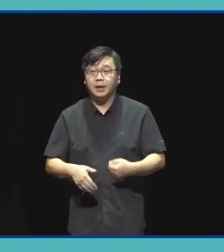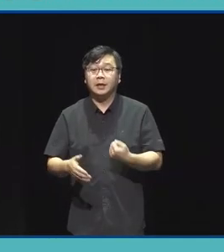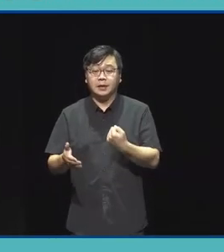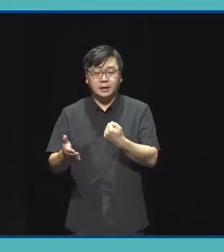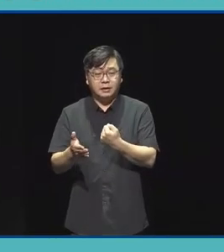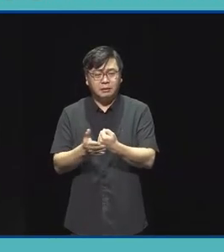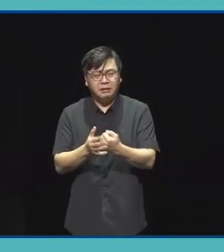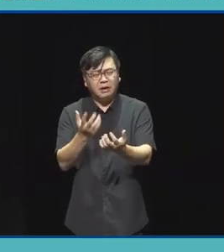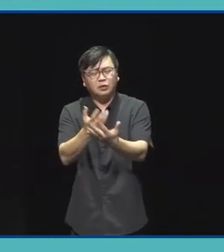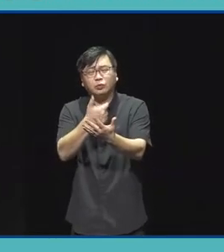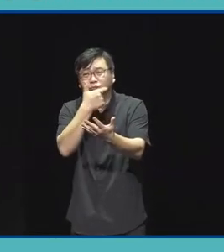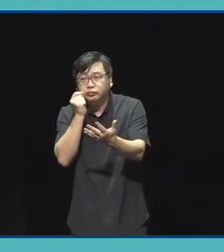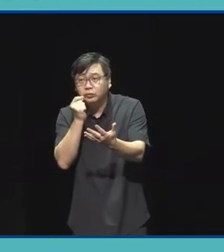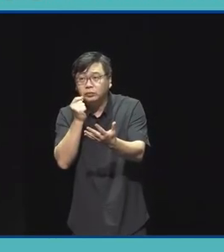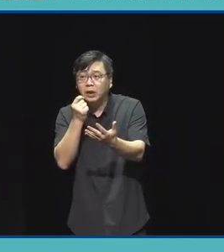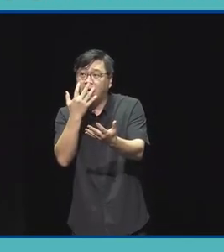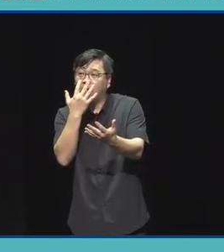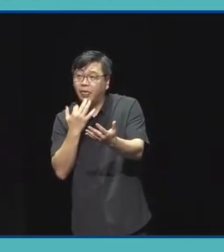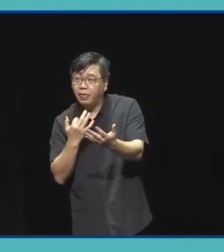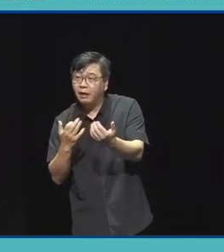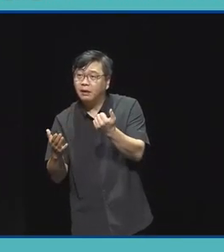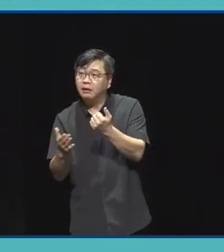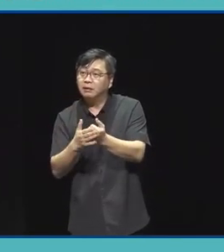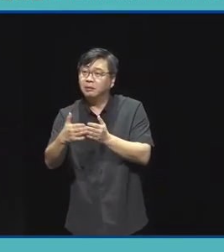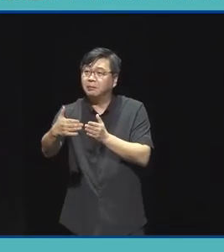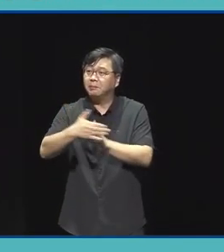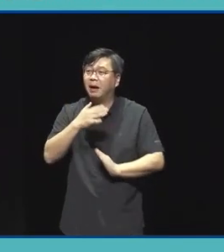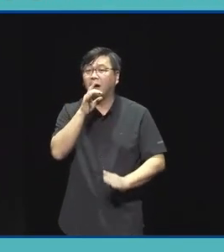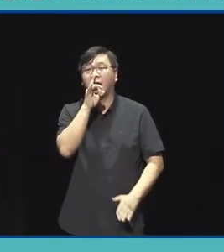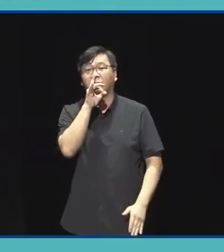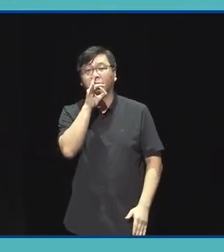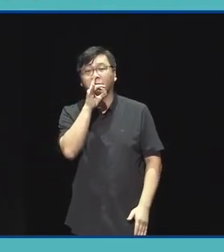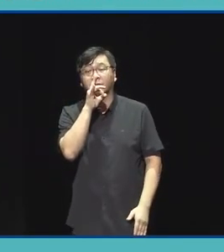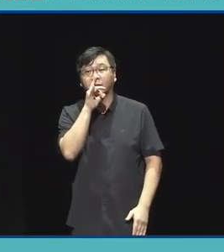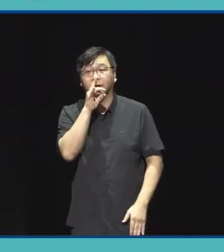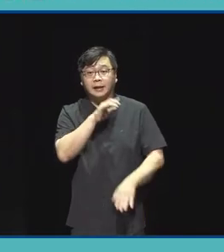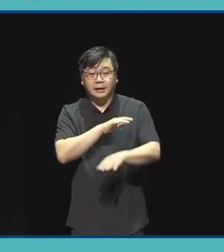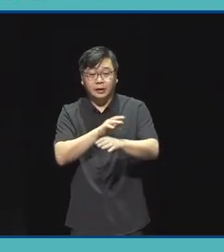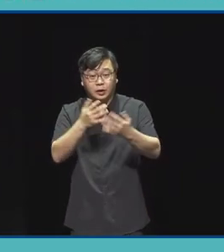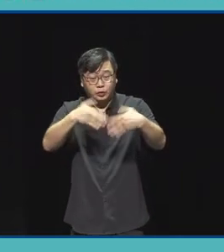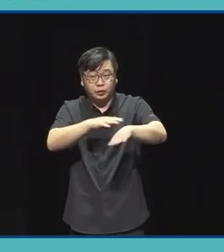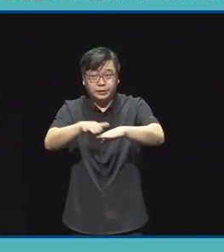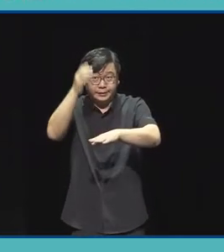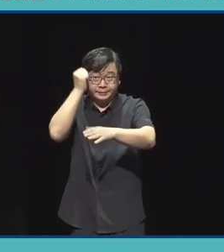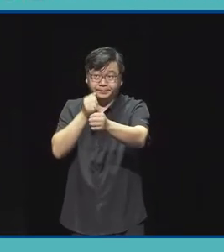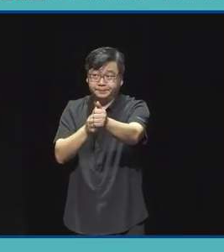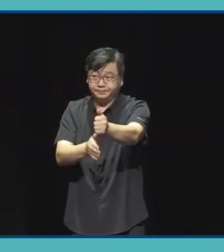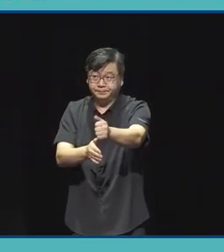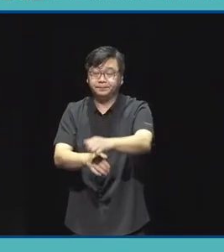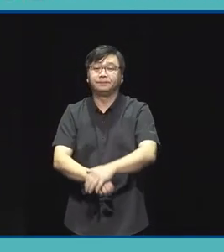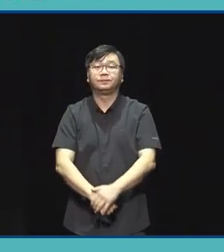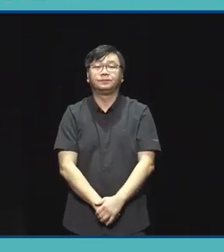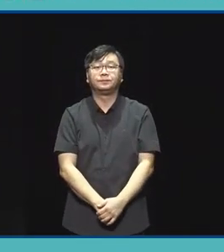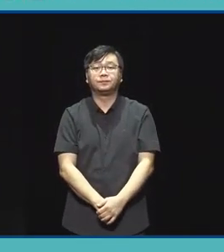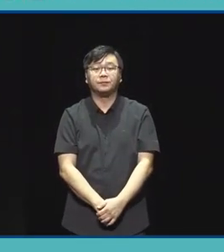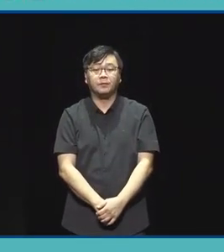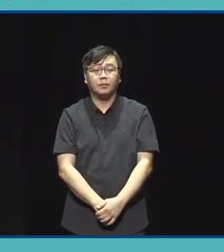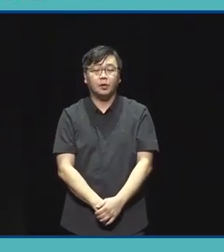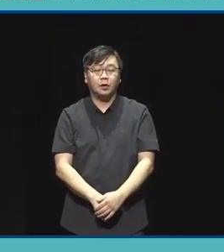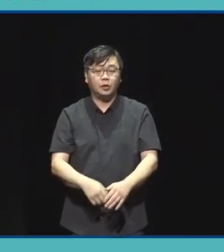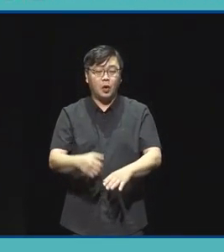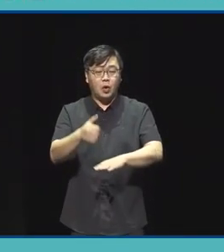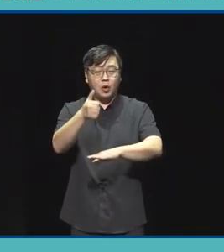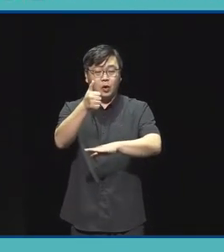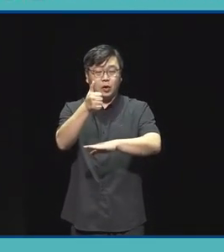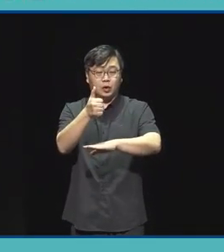내용들이 미비해서 불이익을 당하지 않으시도록 각별히 유념해 주실 것을 말씀을 드리겠습니다. 예, 그리고 결과 보고는